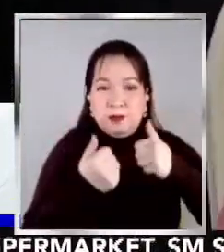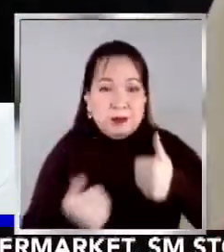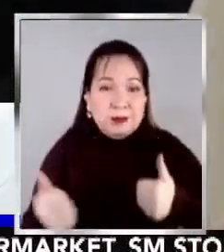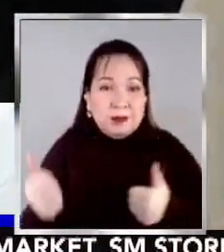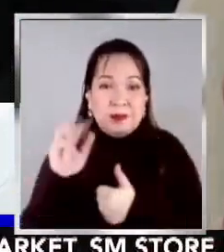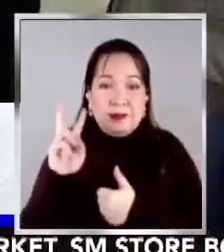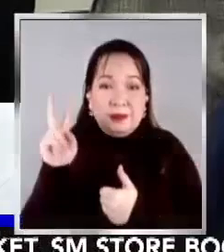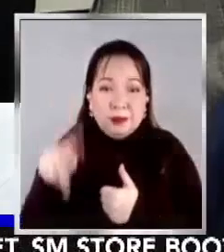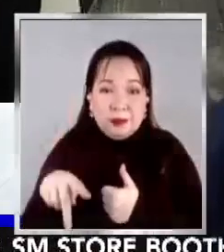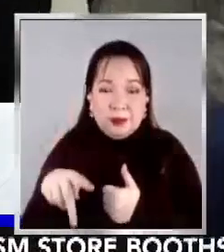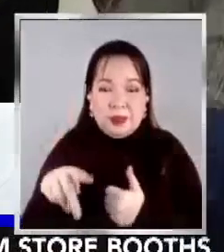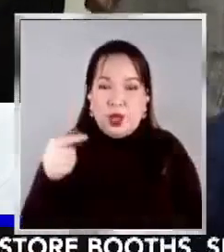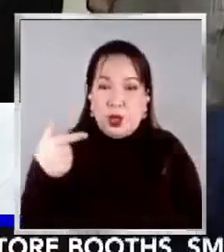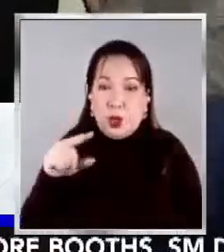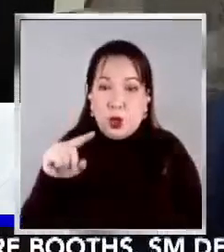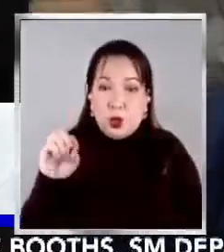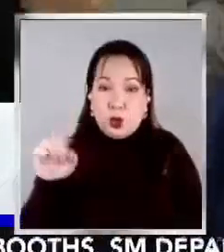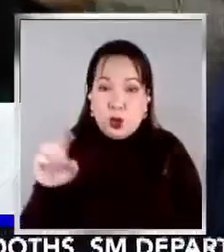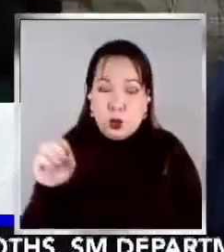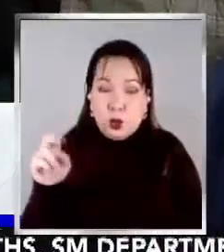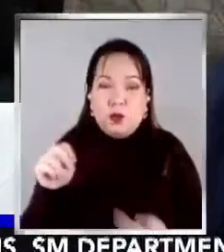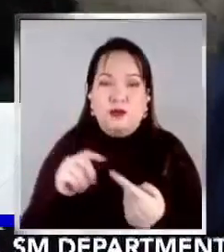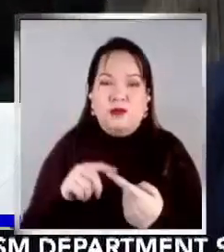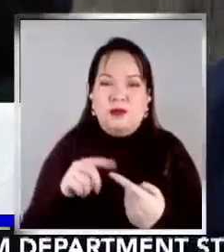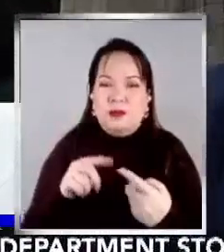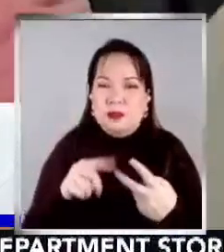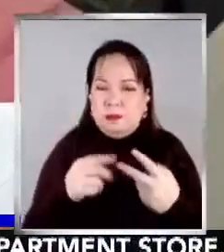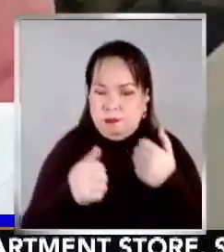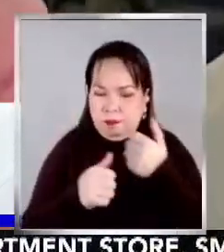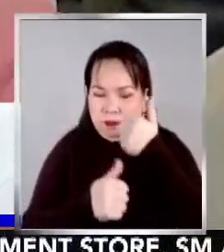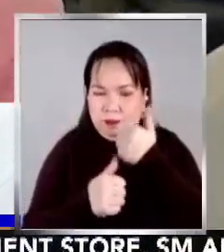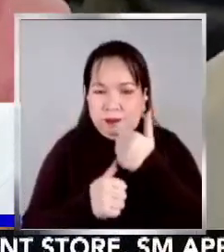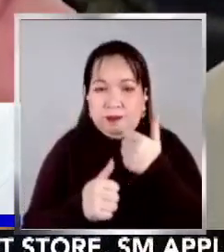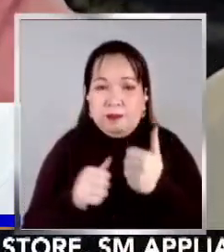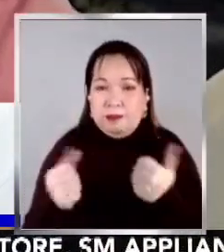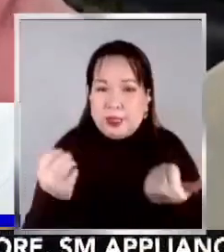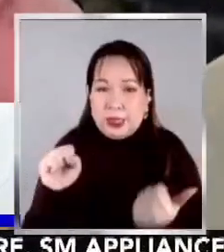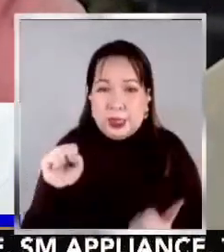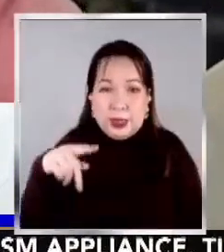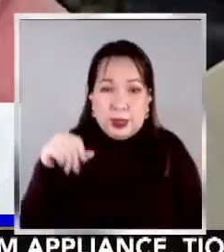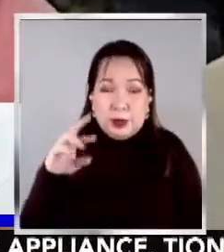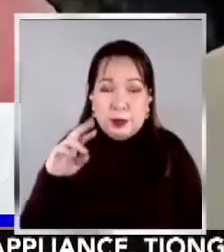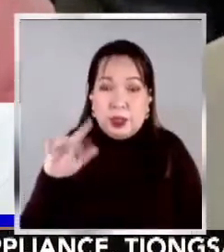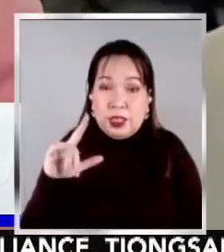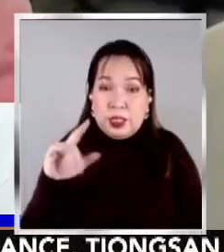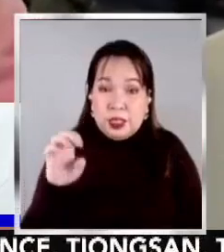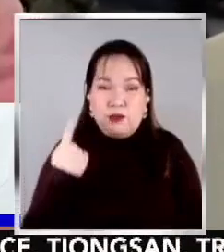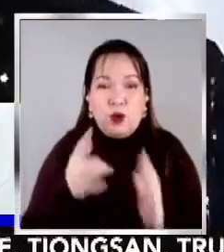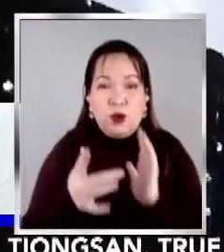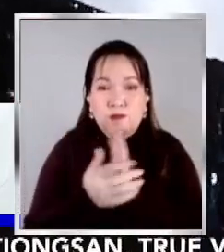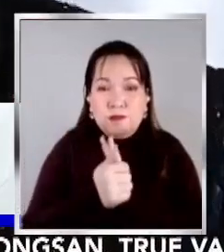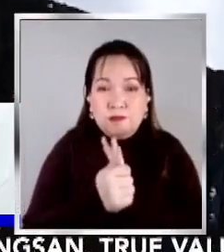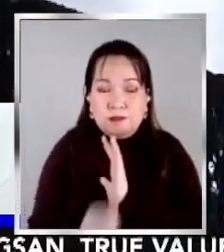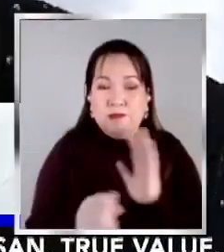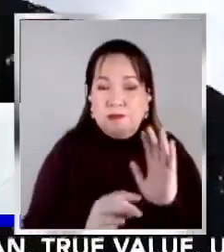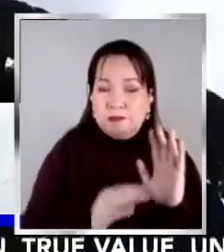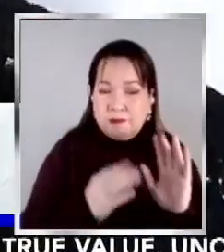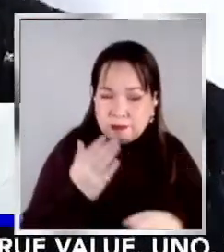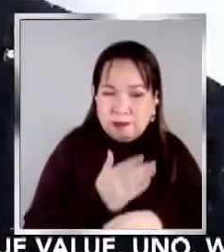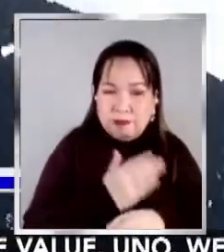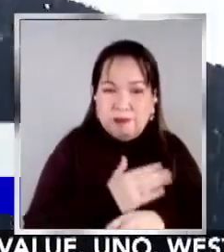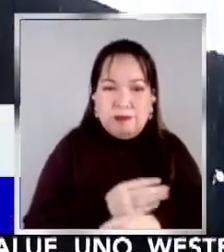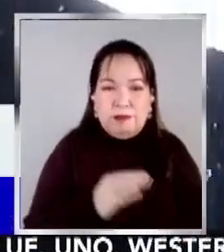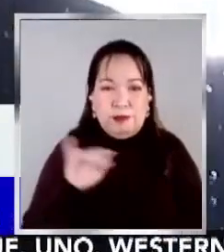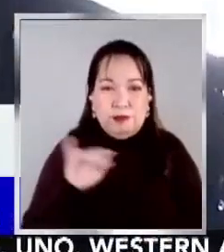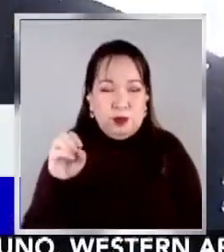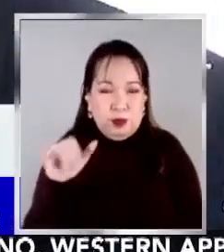Gozon Valdez at Sparkle Assistant Vice President for Talent Management and Development Joy Marcelo. This is a fundraising